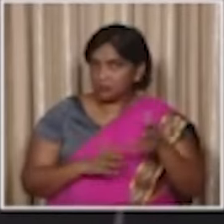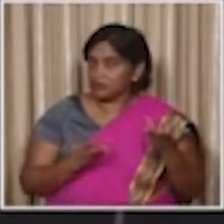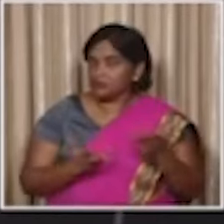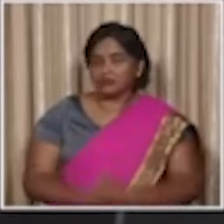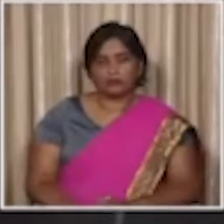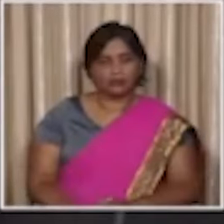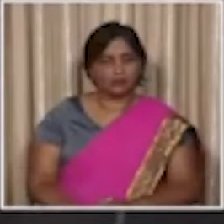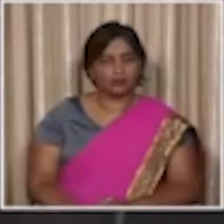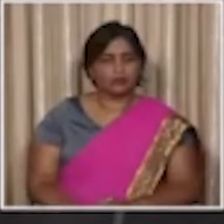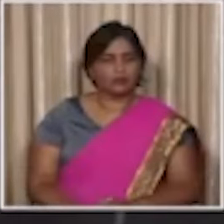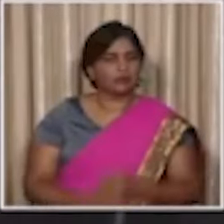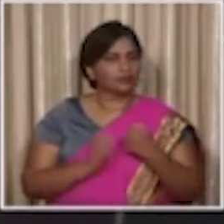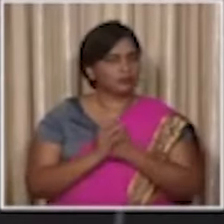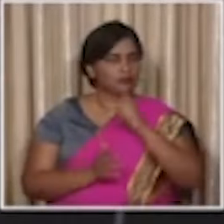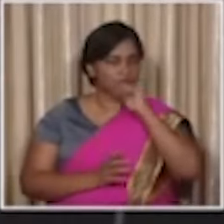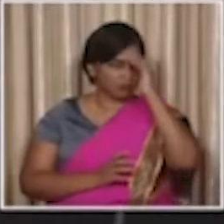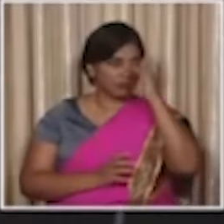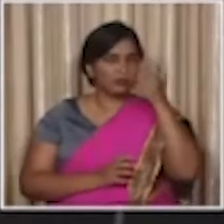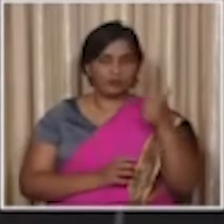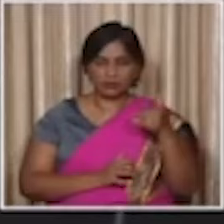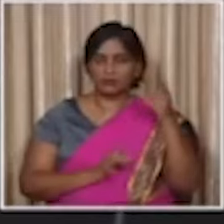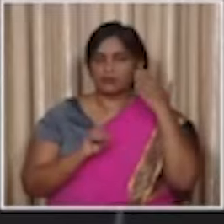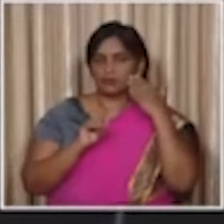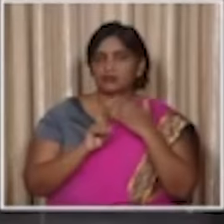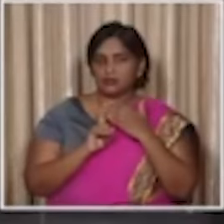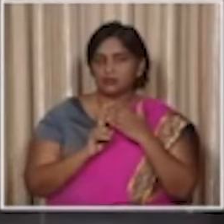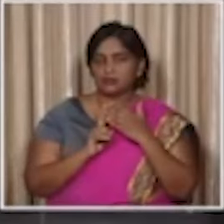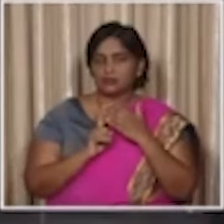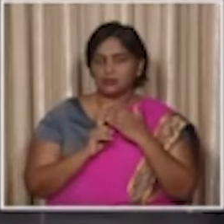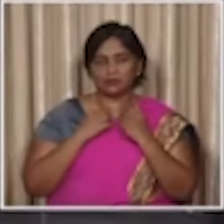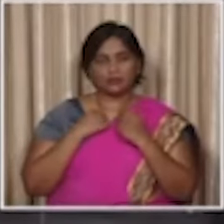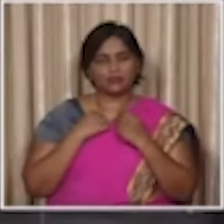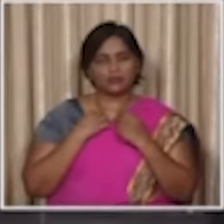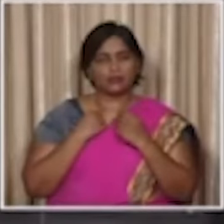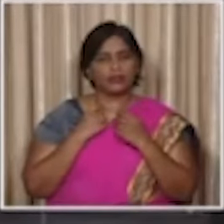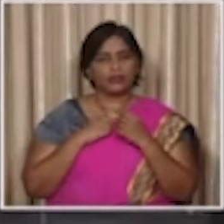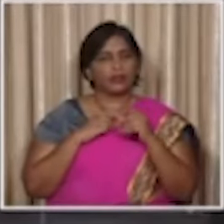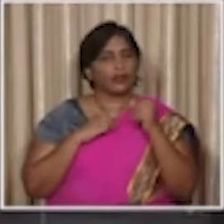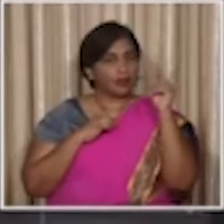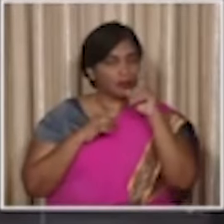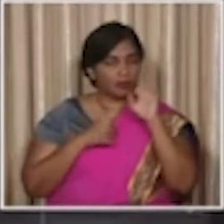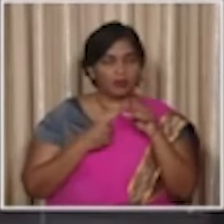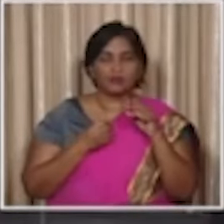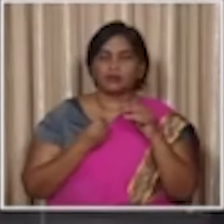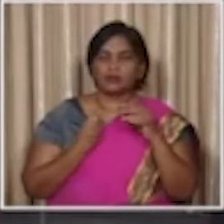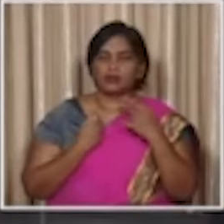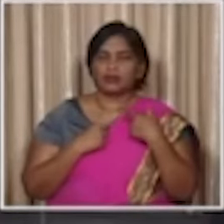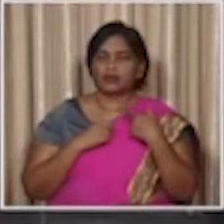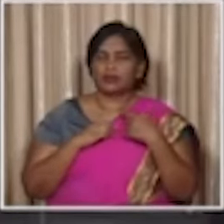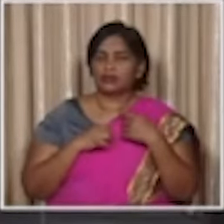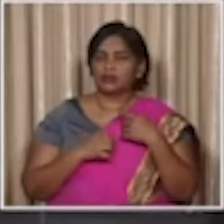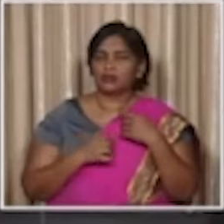එක. ගරු කතානායකතුමනි වැදගත් කාරණයක් මන්ත්‍රීතුමා මතු කරේ. පළවෙනි වටේ ඇති වෙලා තිබ්බ දුර්වල මොකද